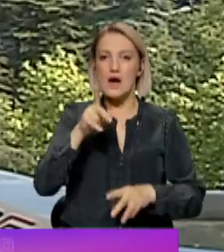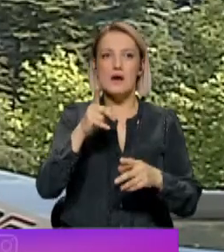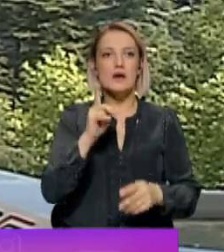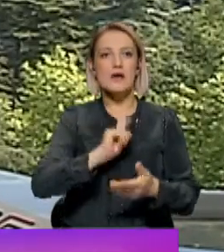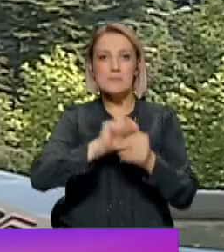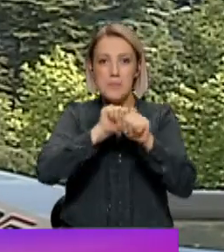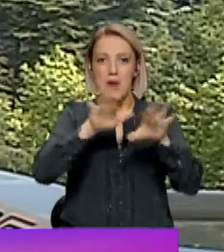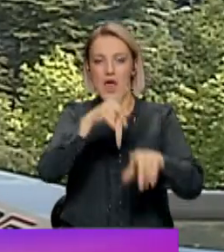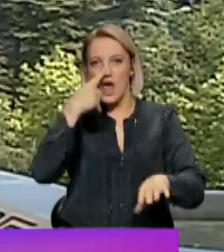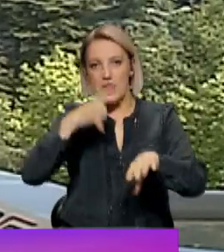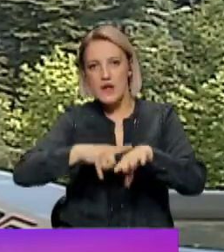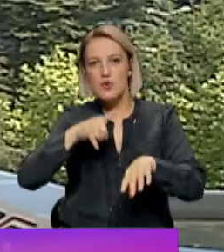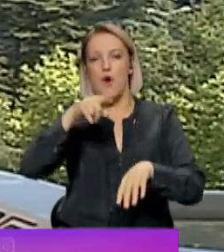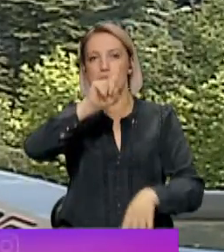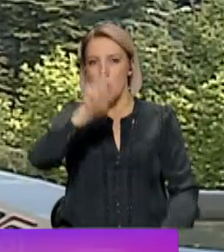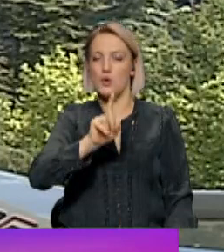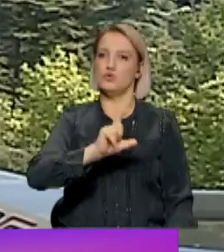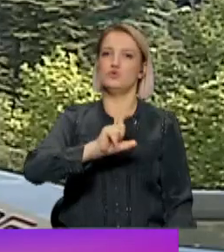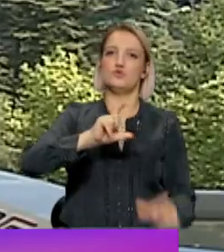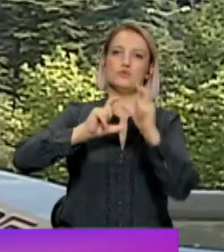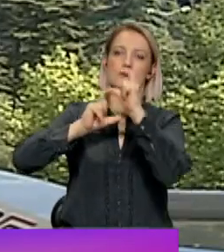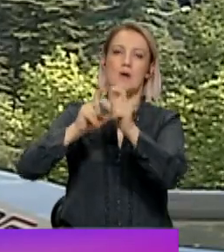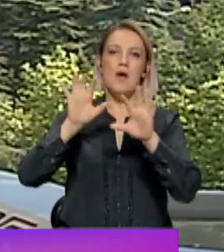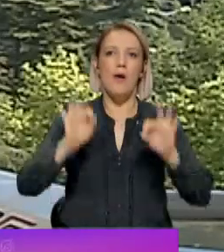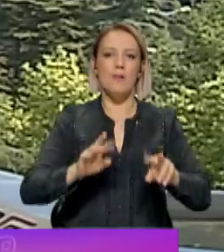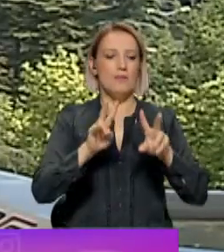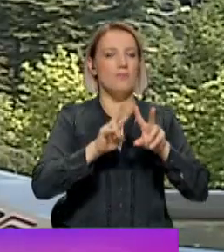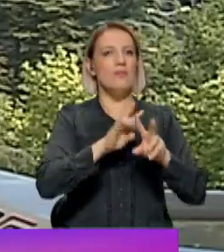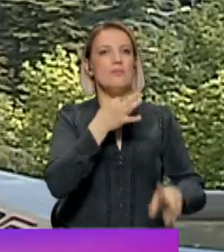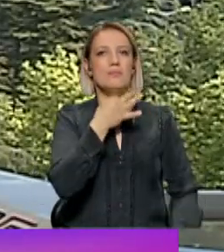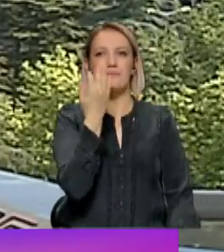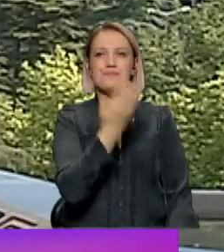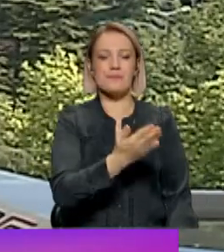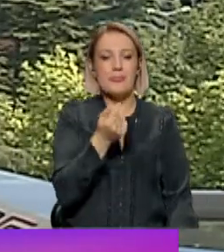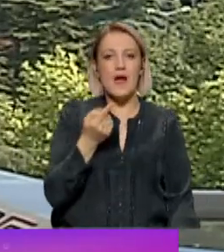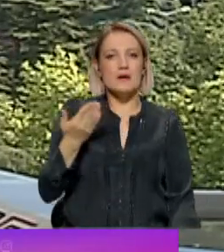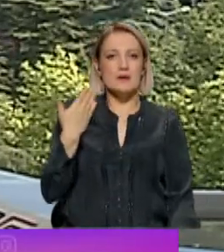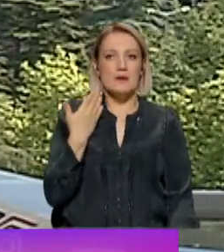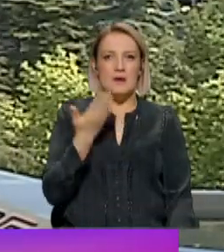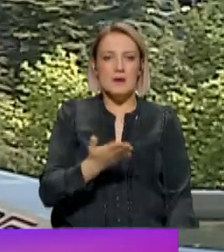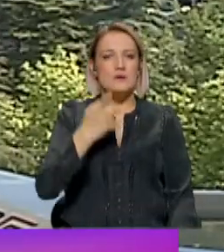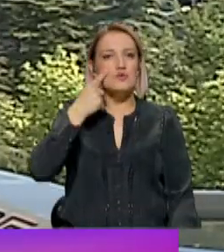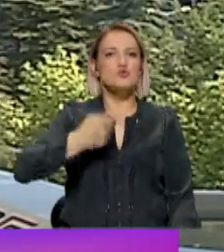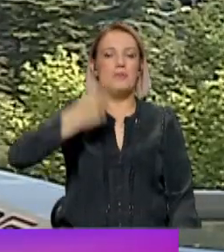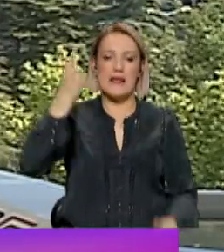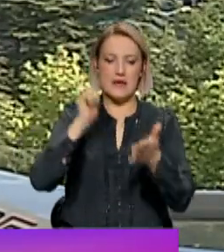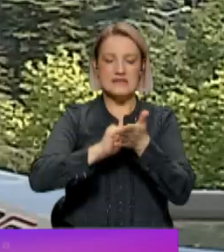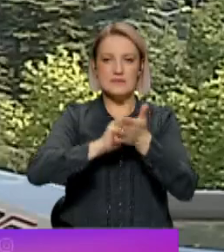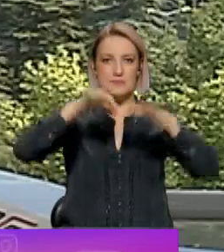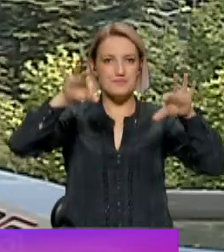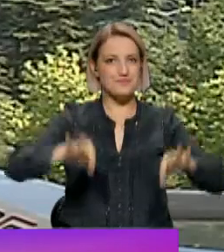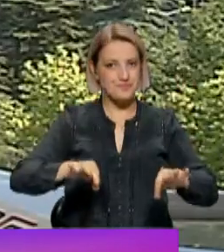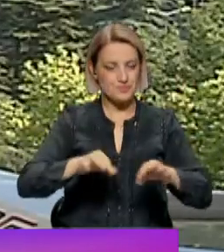inanıyor mu diye bir soruyu sormuş. Şimdi hemen ben Mustafa senden rica edebilir miyim? Az önce de Cumhuriyet Gazetesi ile